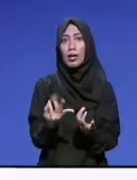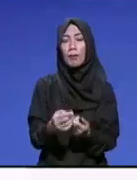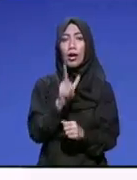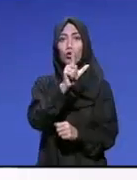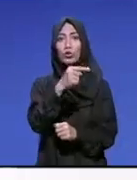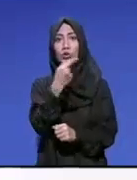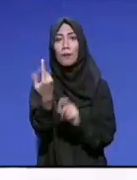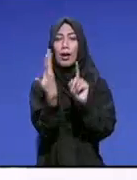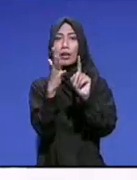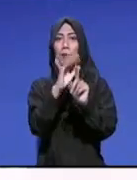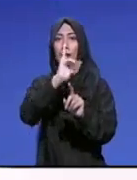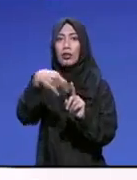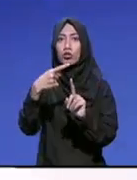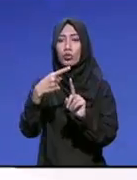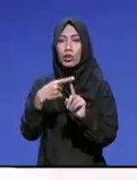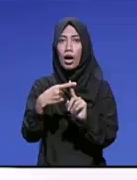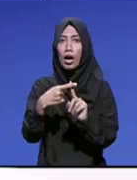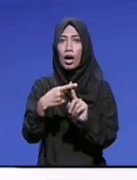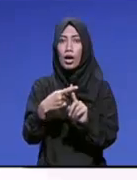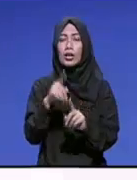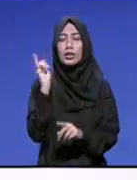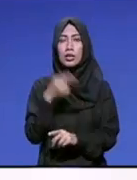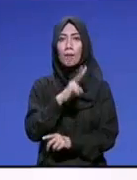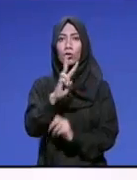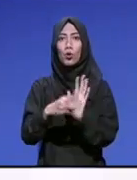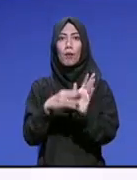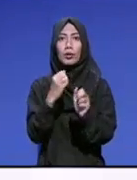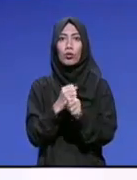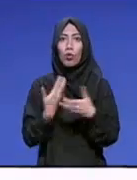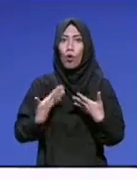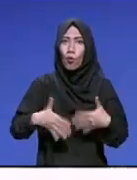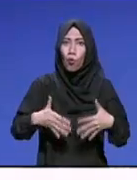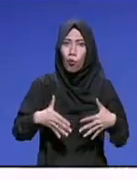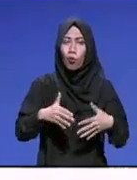juta rupiah yang dibayarkan setiap 2 minggu sekali. Tim Liputan Trans 7.